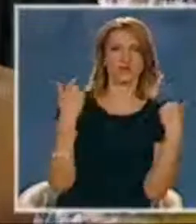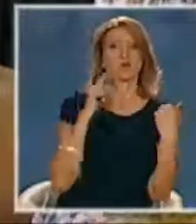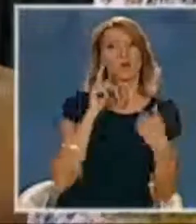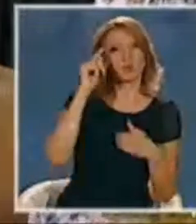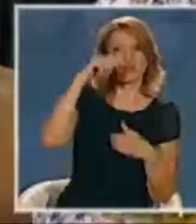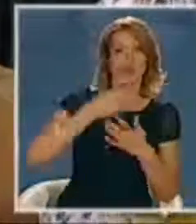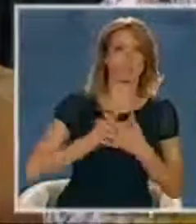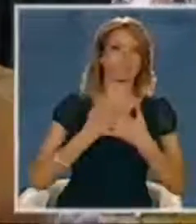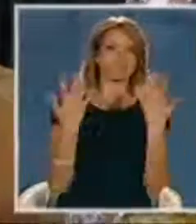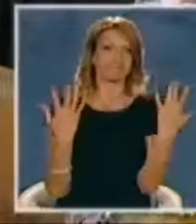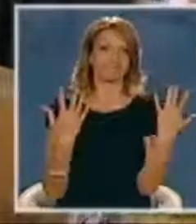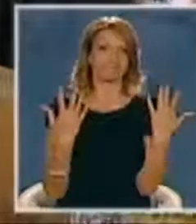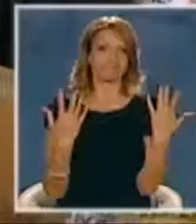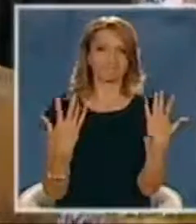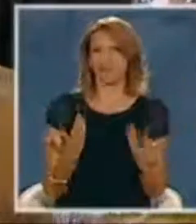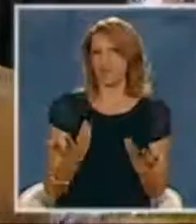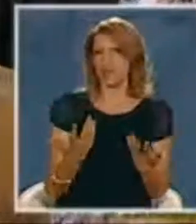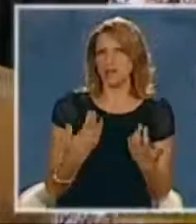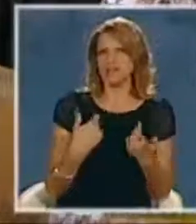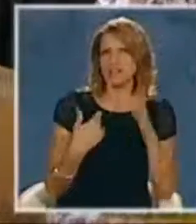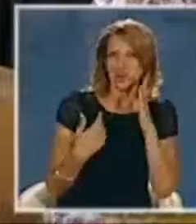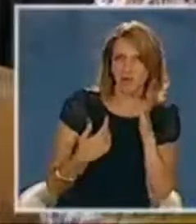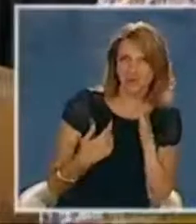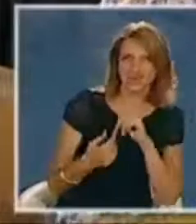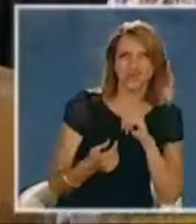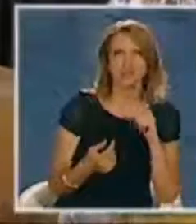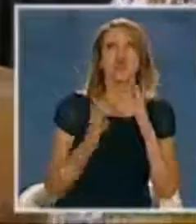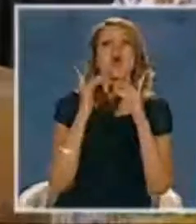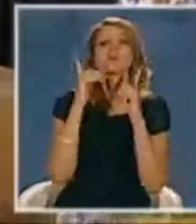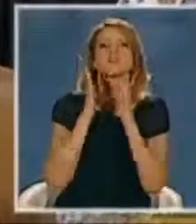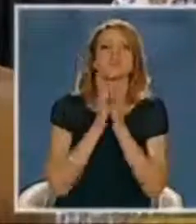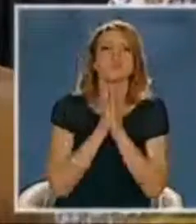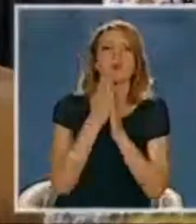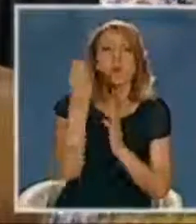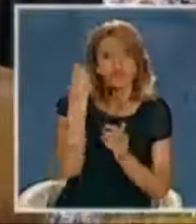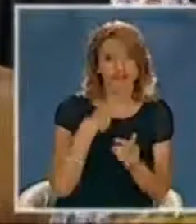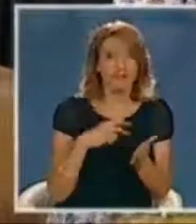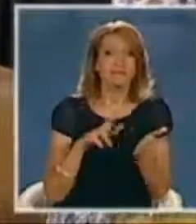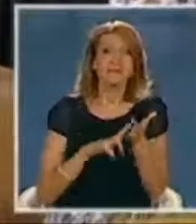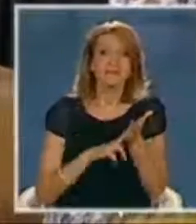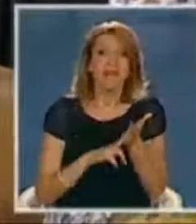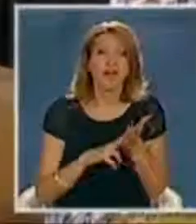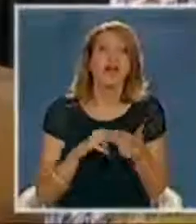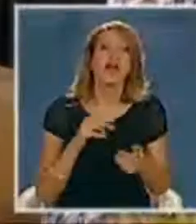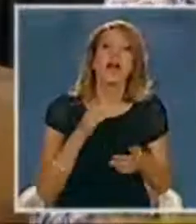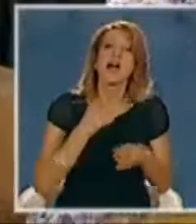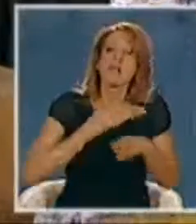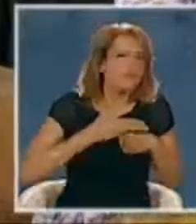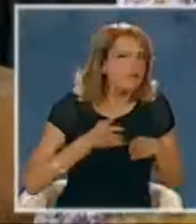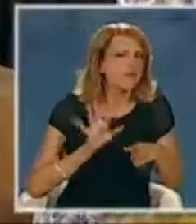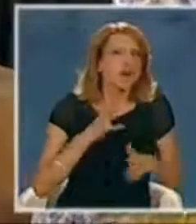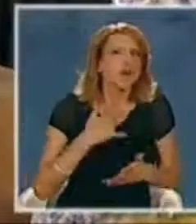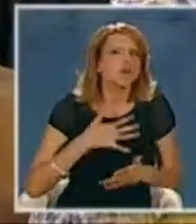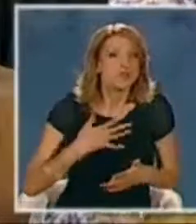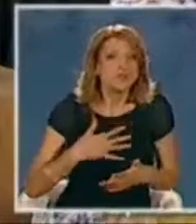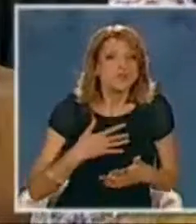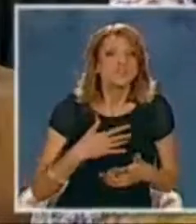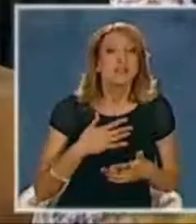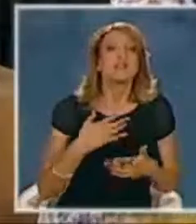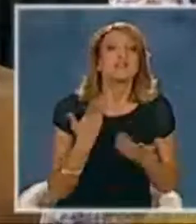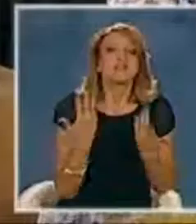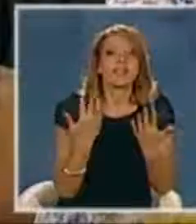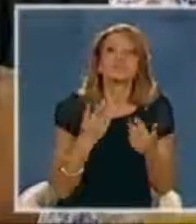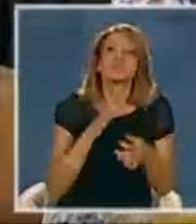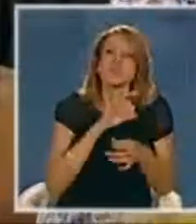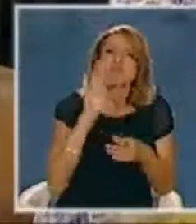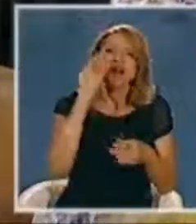с мене. И сега си казвам сега къде отивам, какво ще правя, Господи, моля ти се, дай ми знак. Винаги, когато искам да получа знак за нещо, винаги казвам, Господи, моля